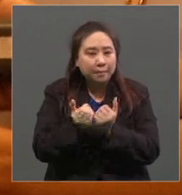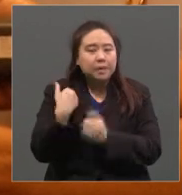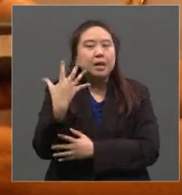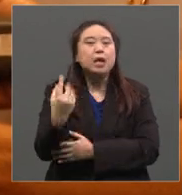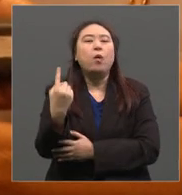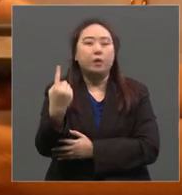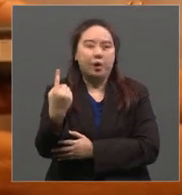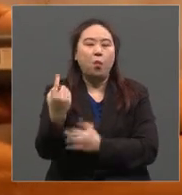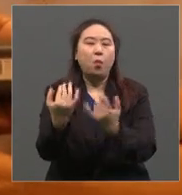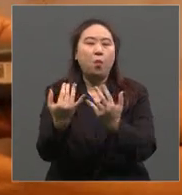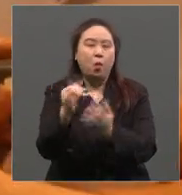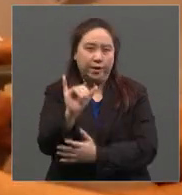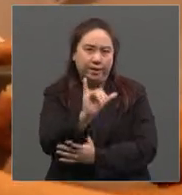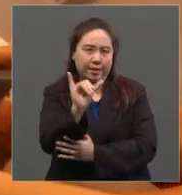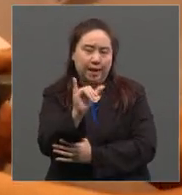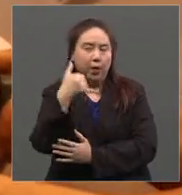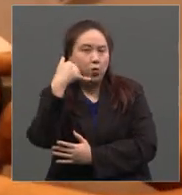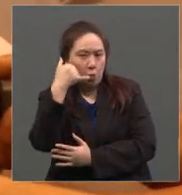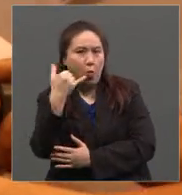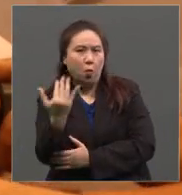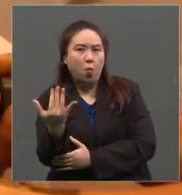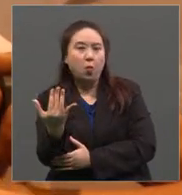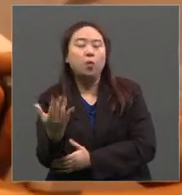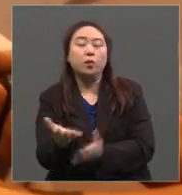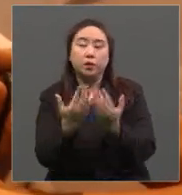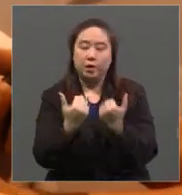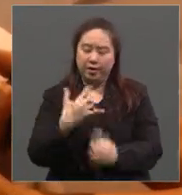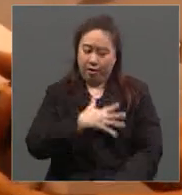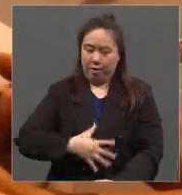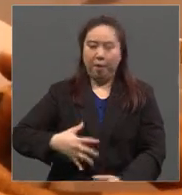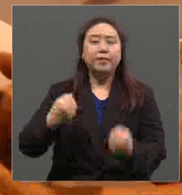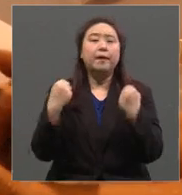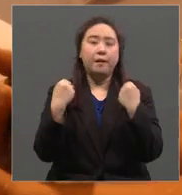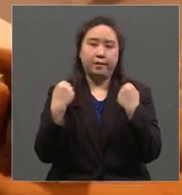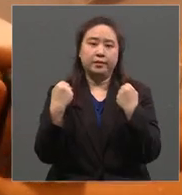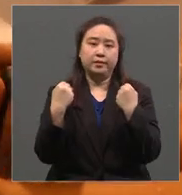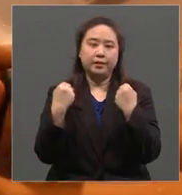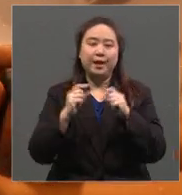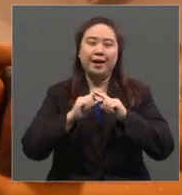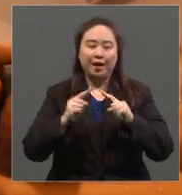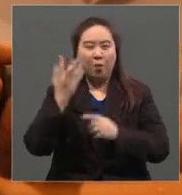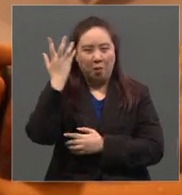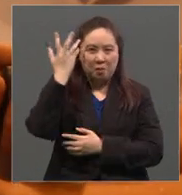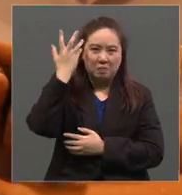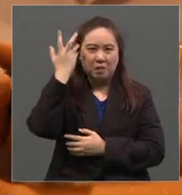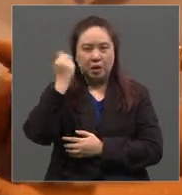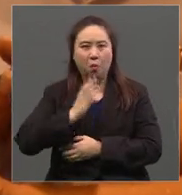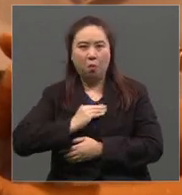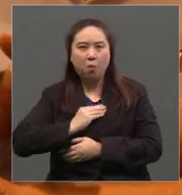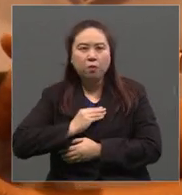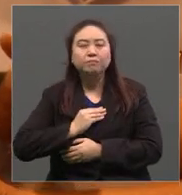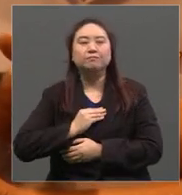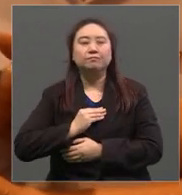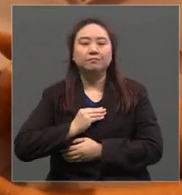ะครับที่อยู่ระหว่างติดต่อญาติ ครับ ทั้งสุขภาพกายแข็งแรงดียกเว้นเรื่องสุขภาพจิตอาจจะต้องมีเรื่